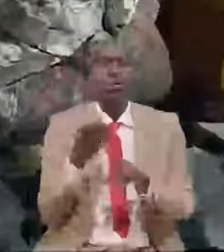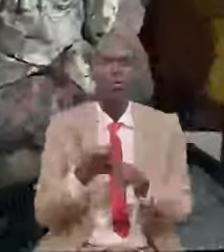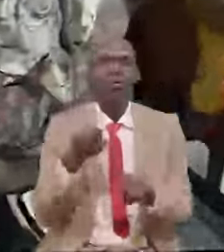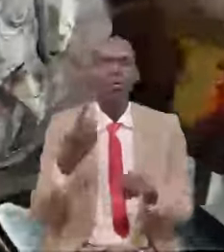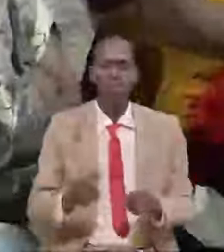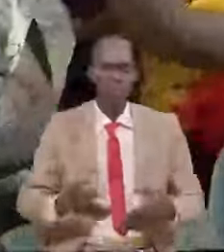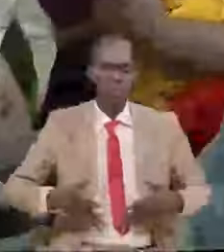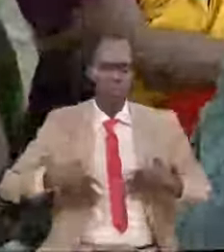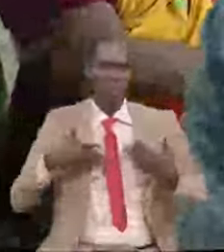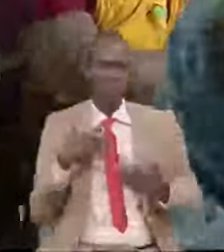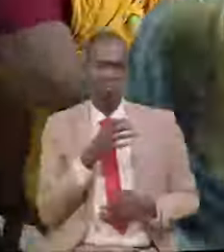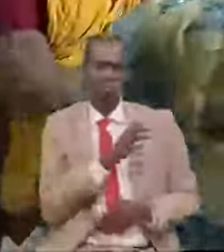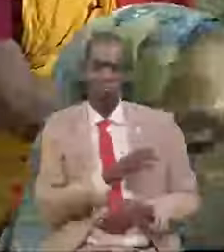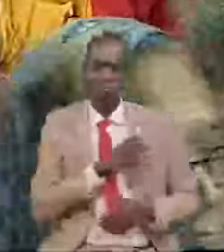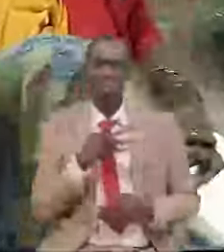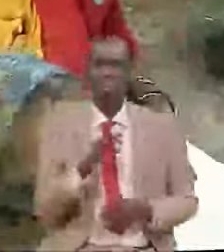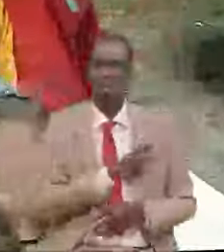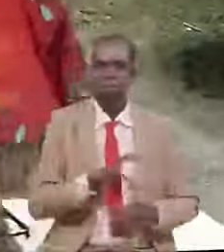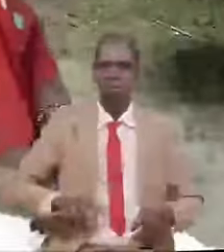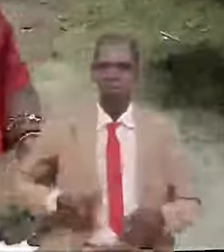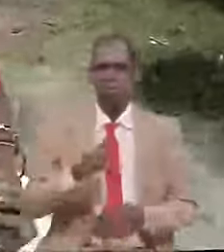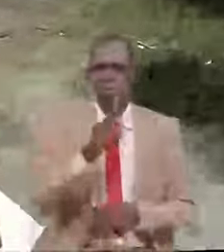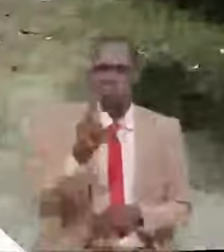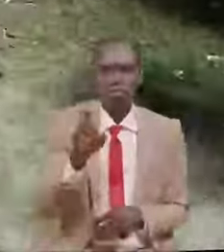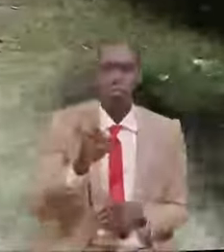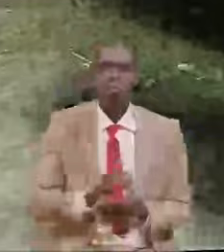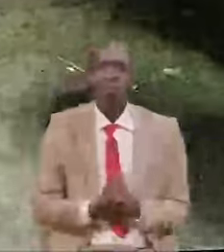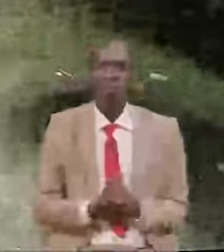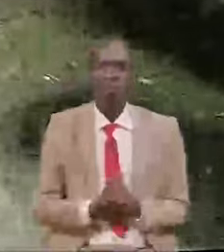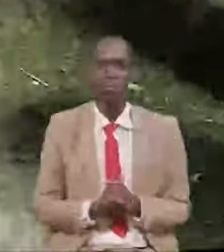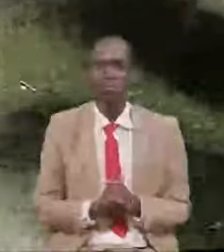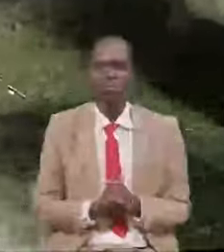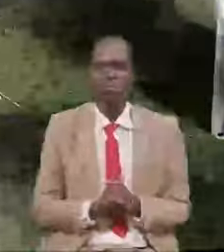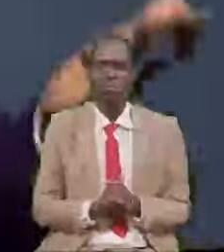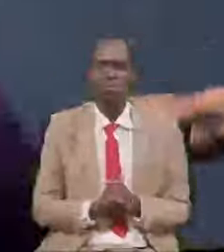Est-ce que tu as jamais fait quelque chose qui soit différent du style de vie de Christ?